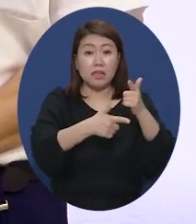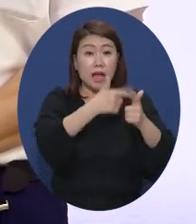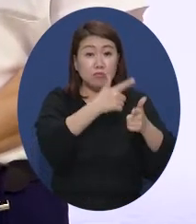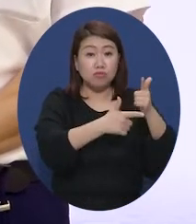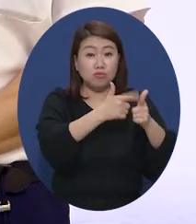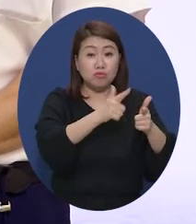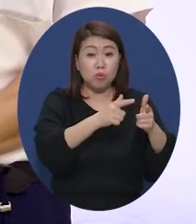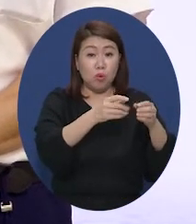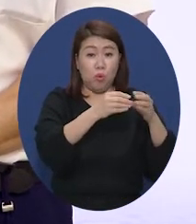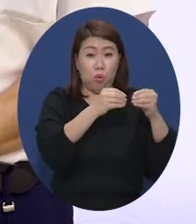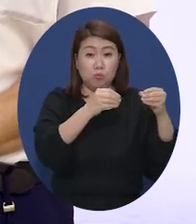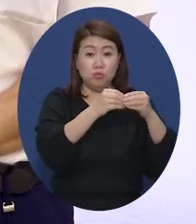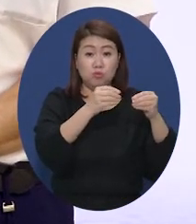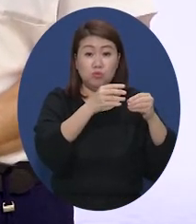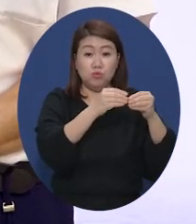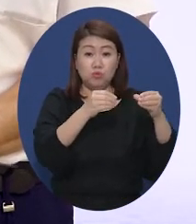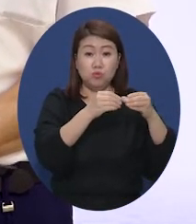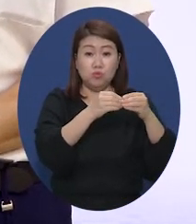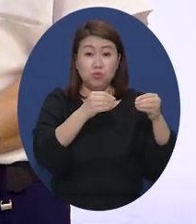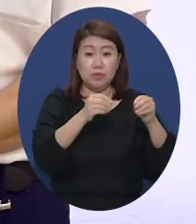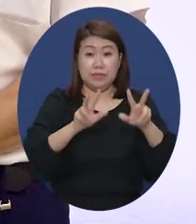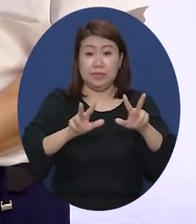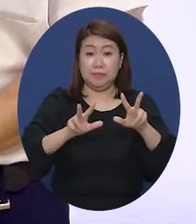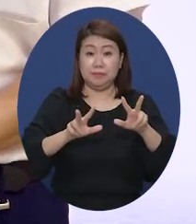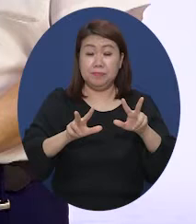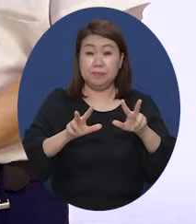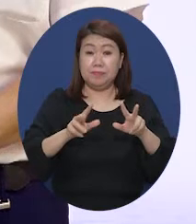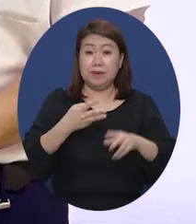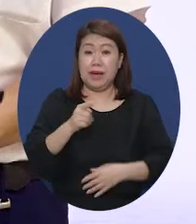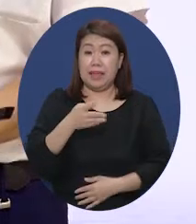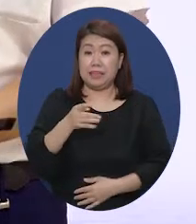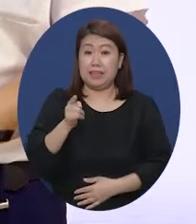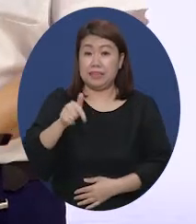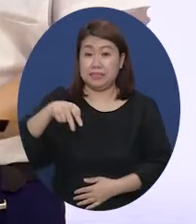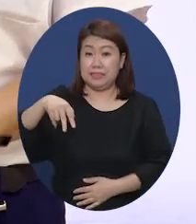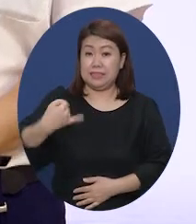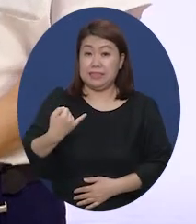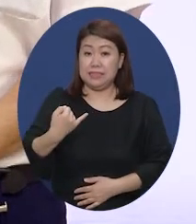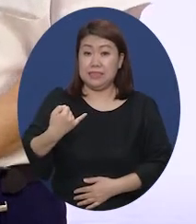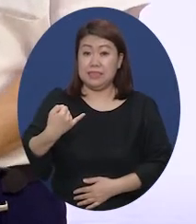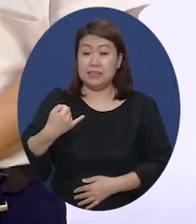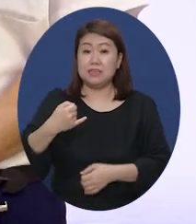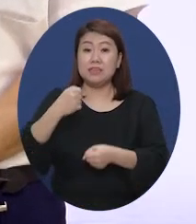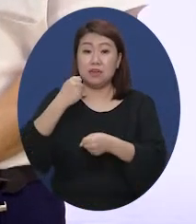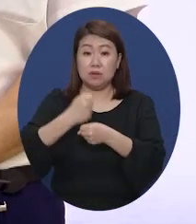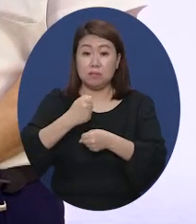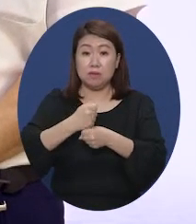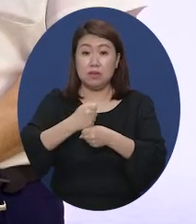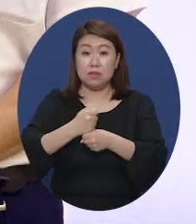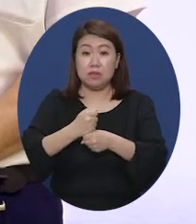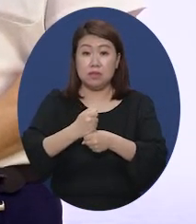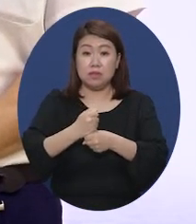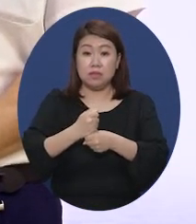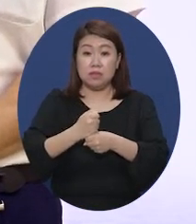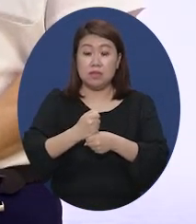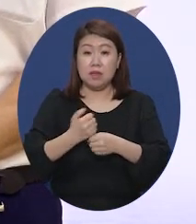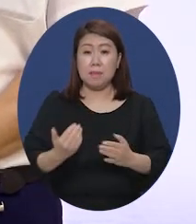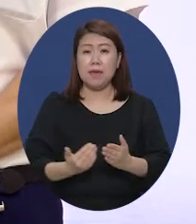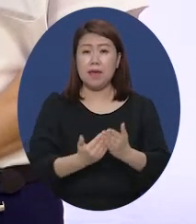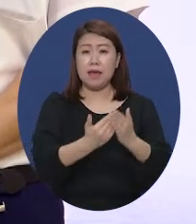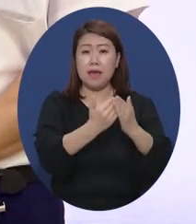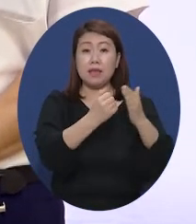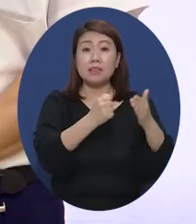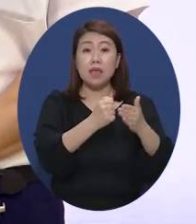고무나무가 엄청나게 많이 생산됐습니다. 그리고 고무에서 이제 지금의 말하면 라텍스죠. 그죠? 고무를 추출하는 산업이 엄청나게